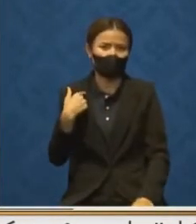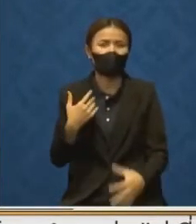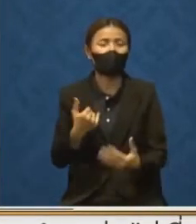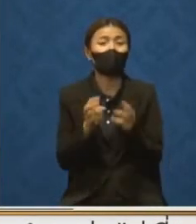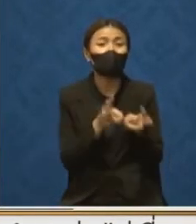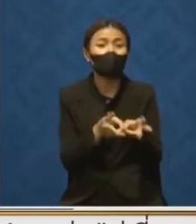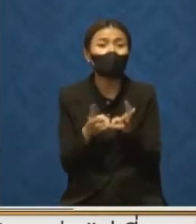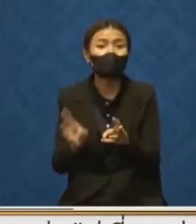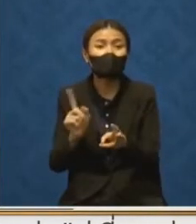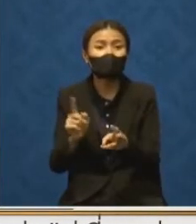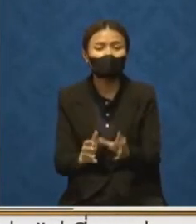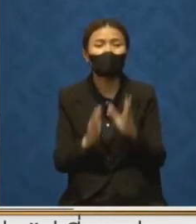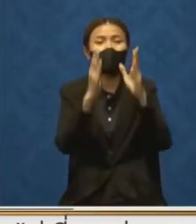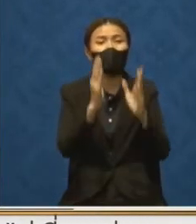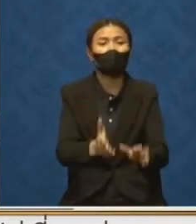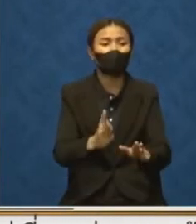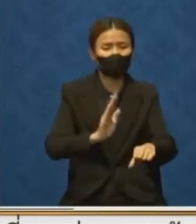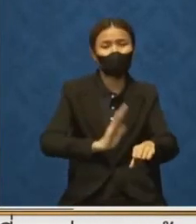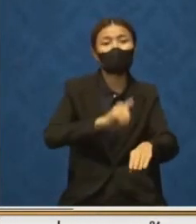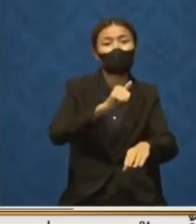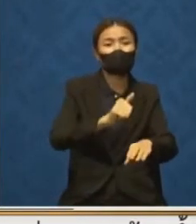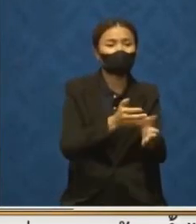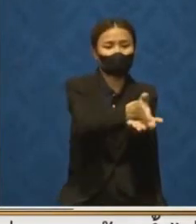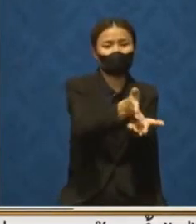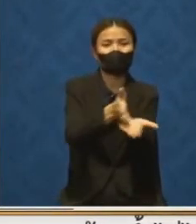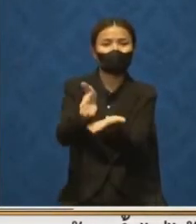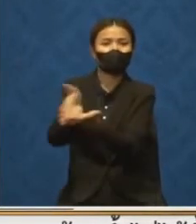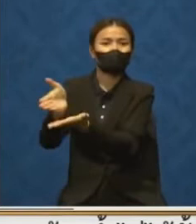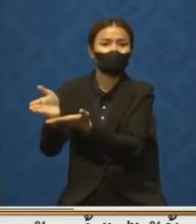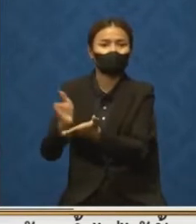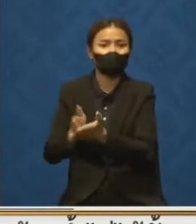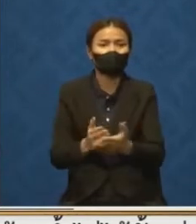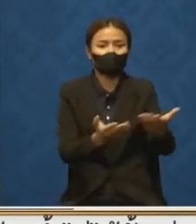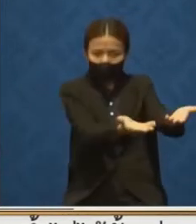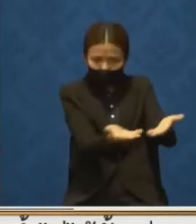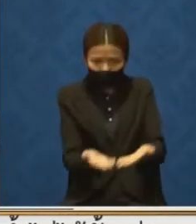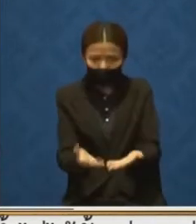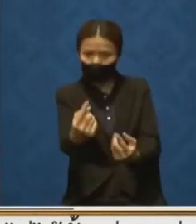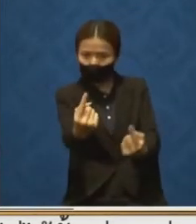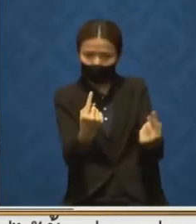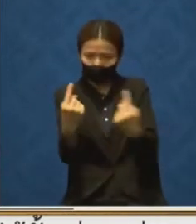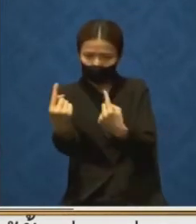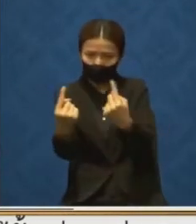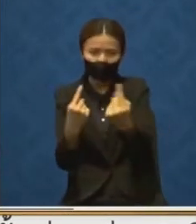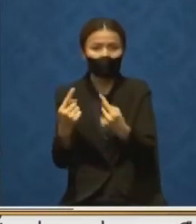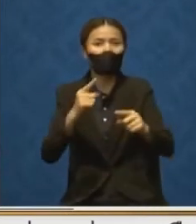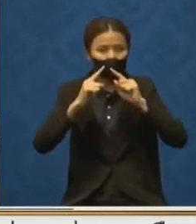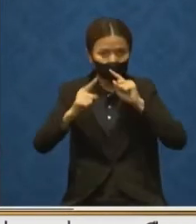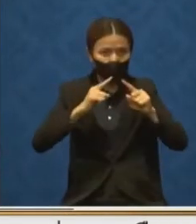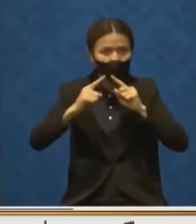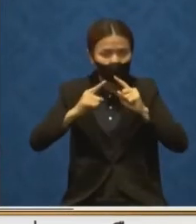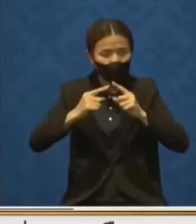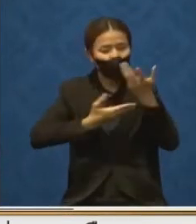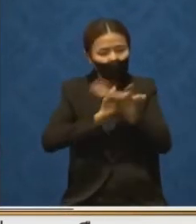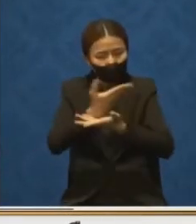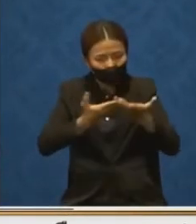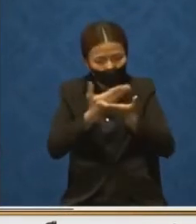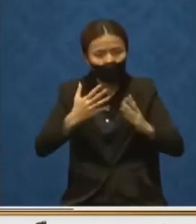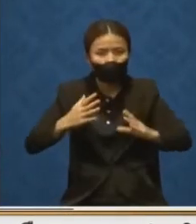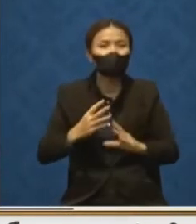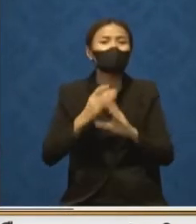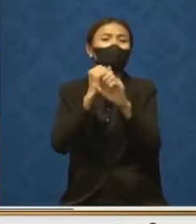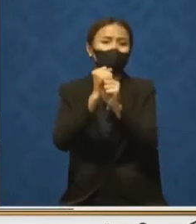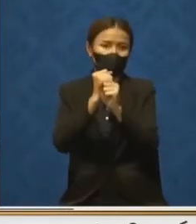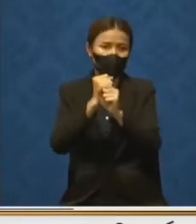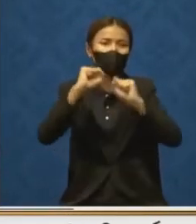ทั้งหมดในกระบวนการเนี่ยมาพูดคุยด้วยนะครับก็จนในที่สุดได้ข้อยุติที่เป็นที่พอใจของทุกฝ่ายนี่ตอบคำถามท่